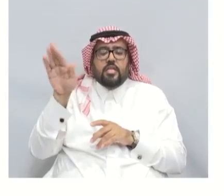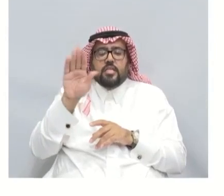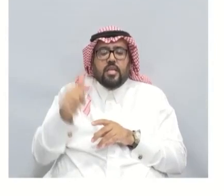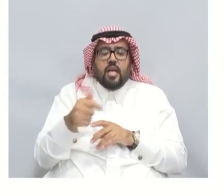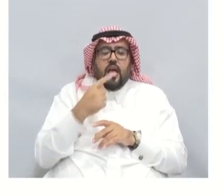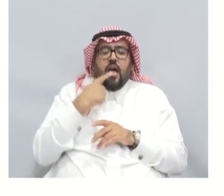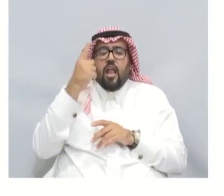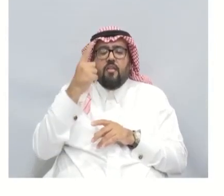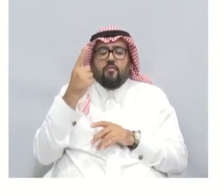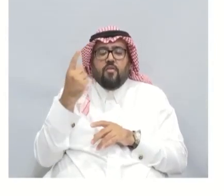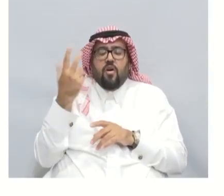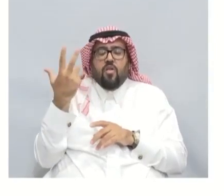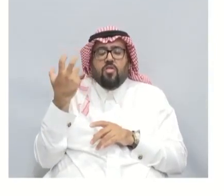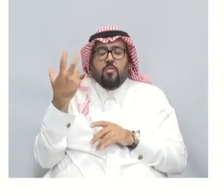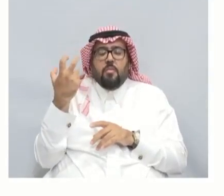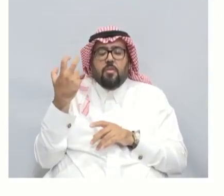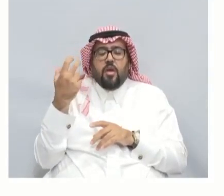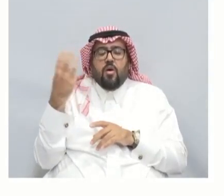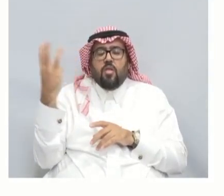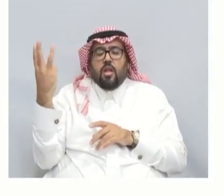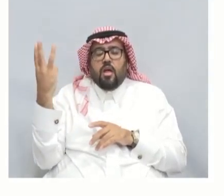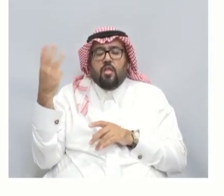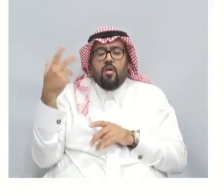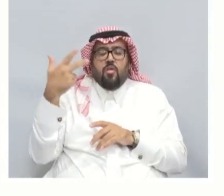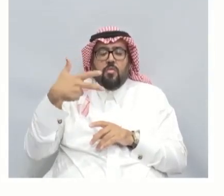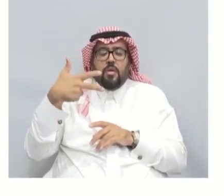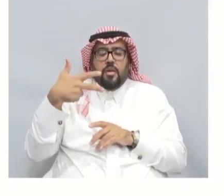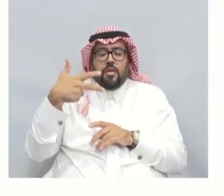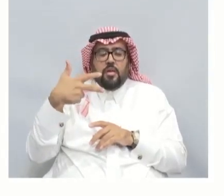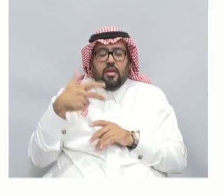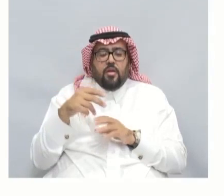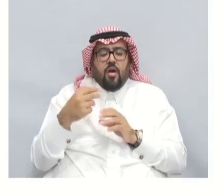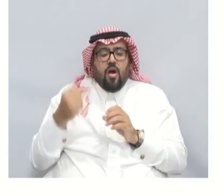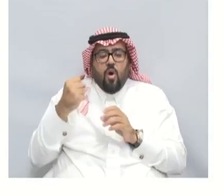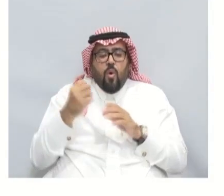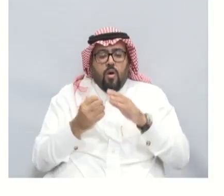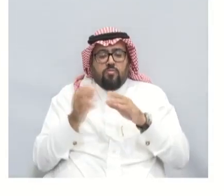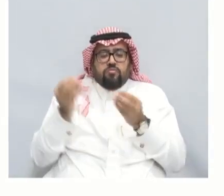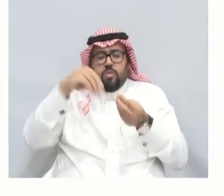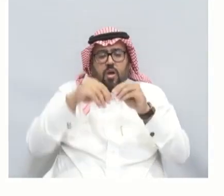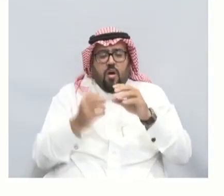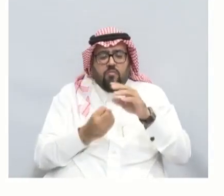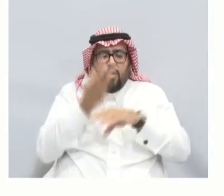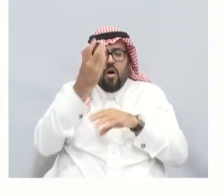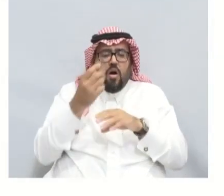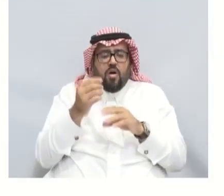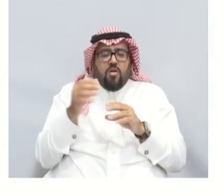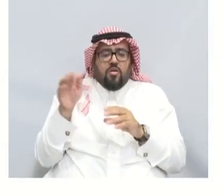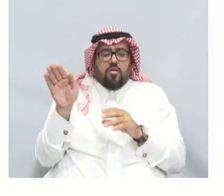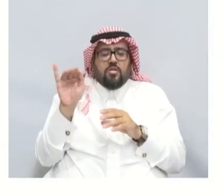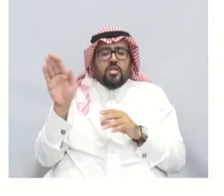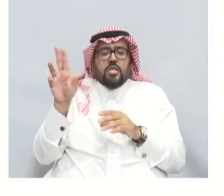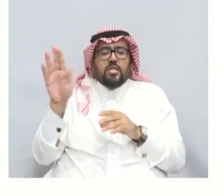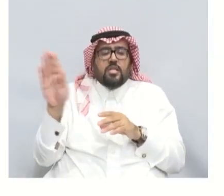1883، نوع البركان مركب، قوة الثوران مرتفعة، محتوى السيليكا أيضا